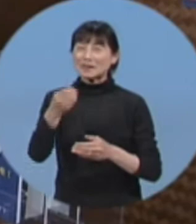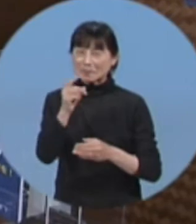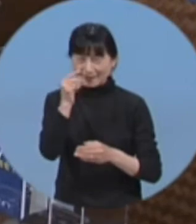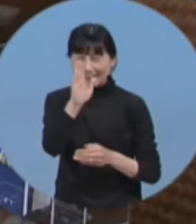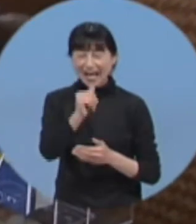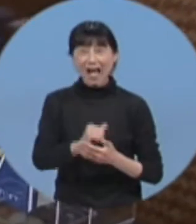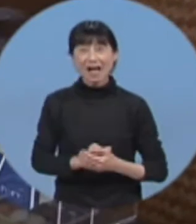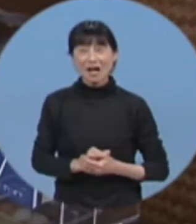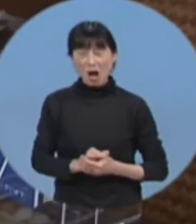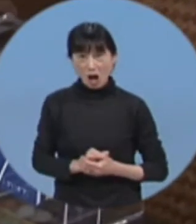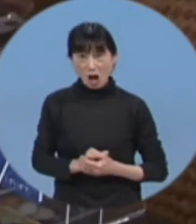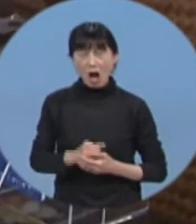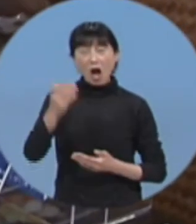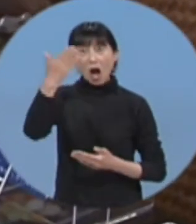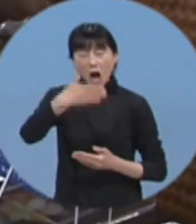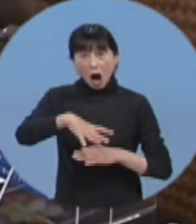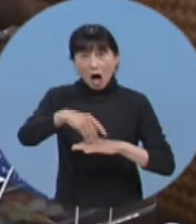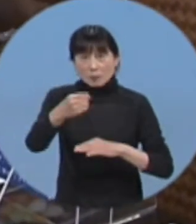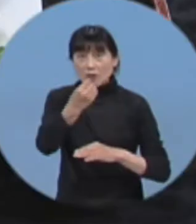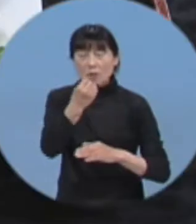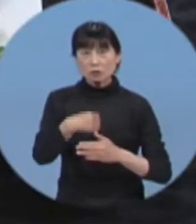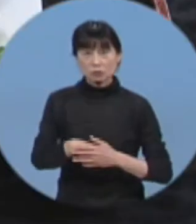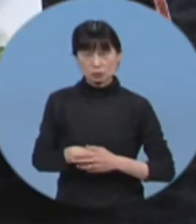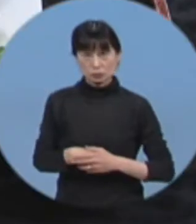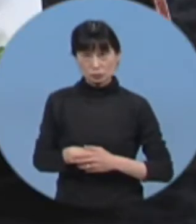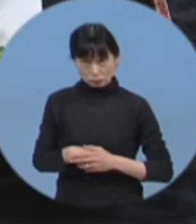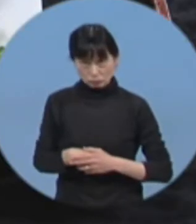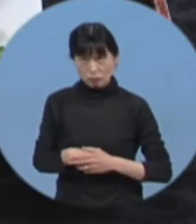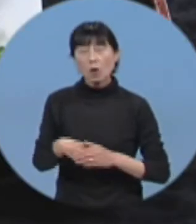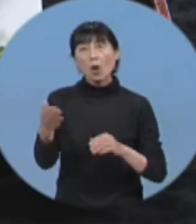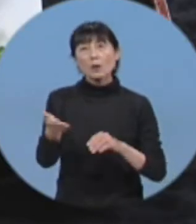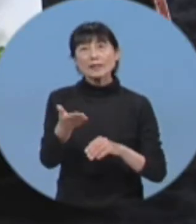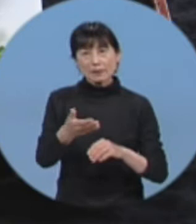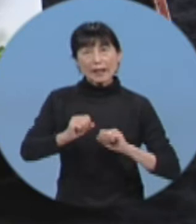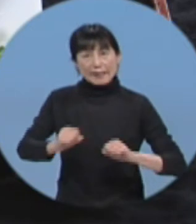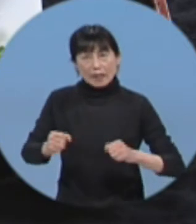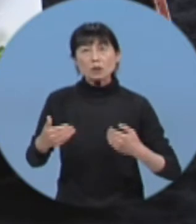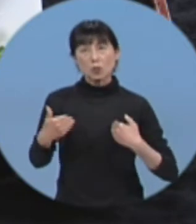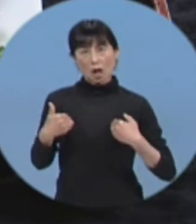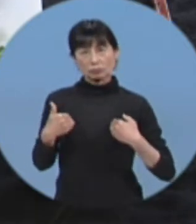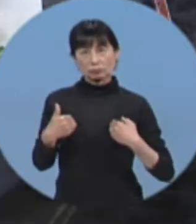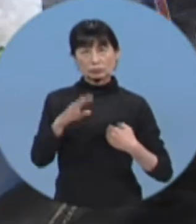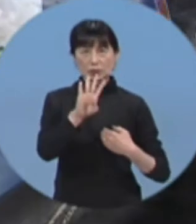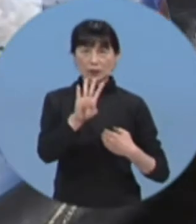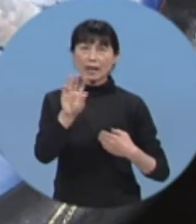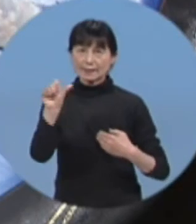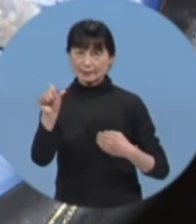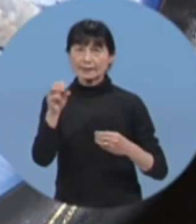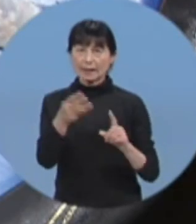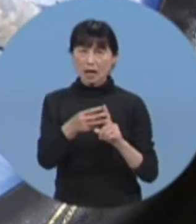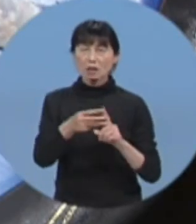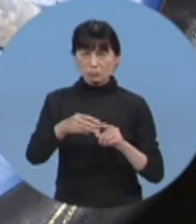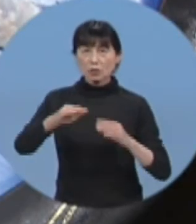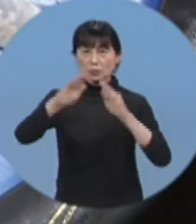。 へー、初めて食べますね。 はい、アナゴのお刺身は生きてないとできないんで、4、5日水槽の中で生かして